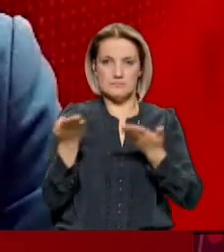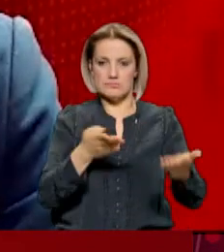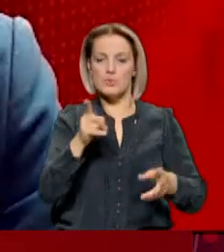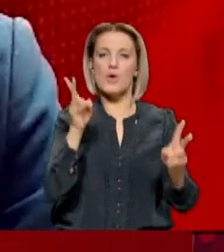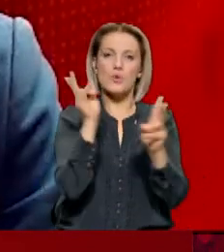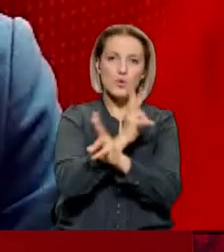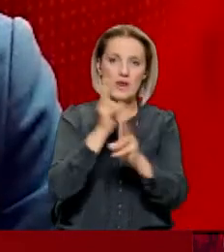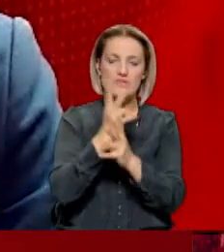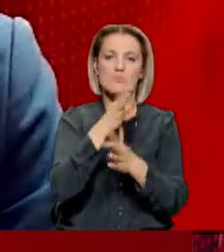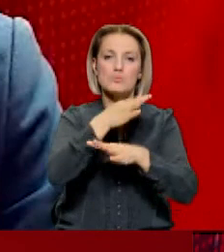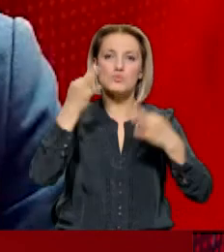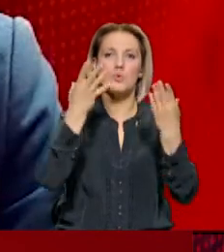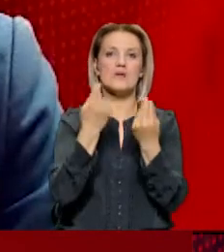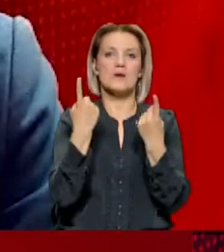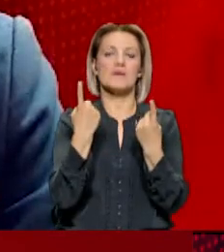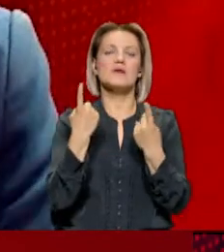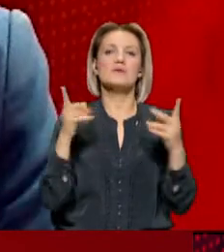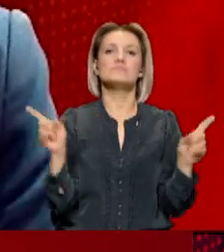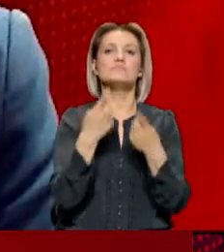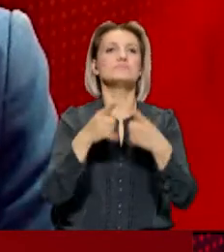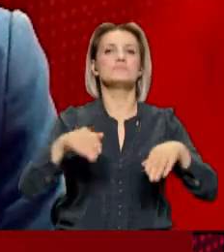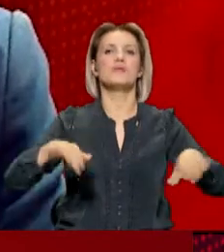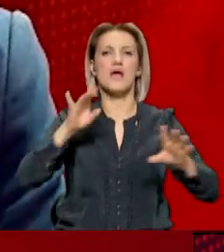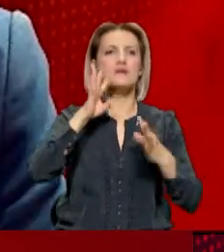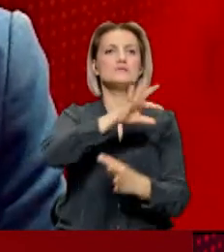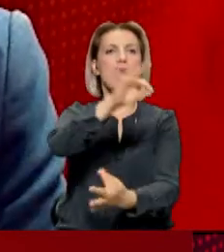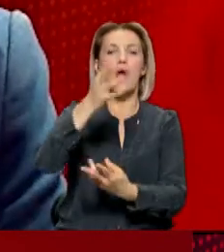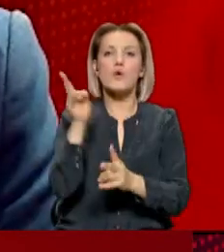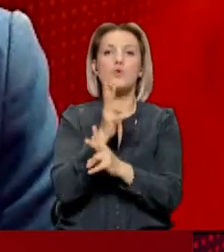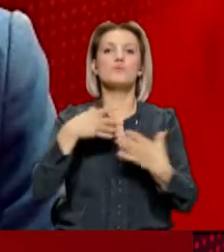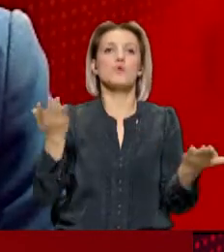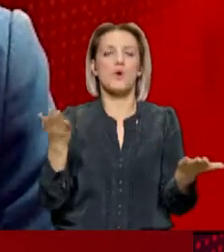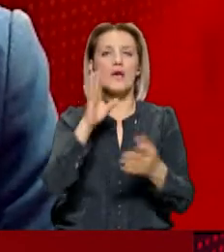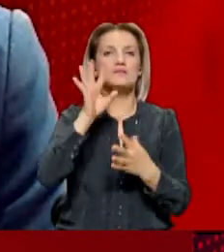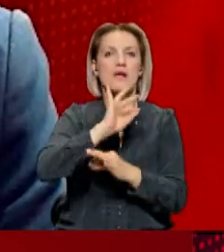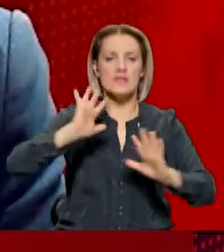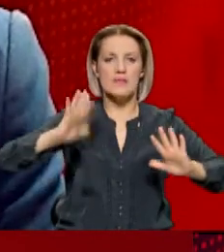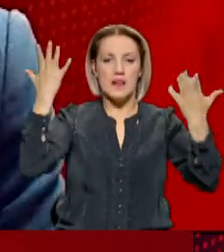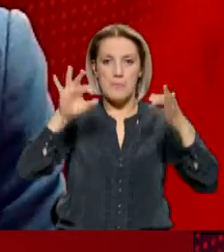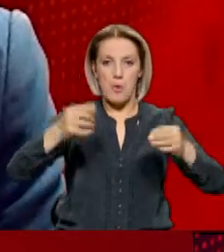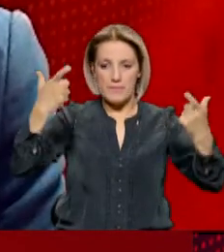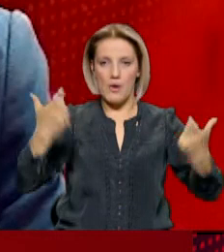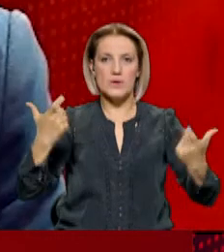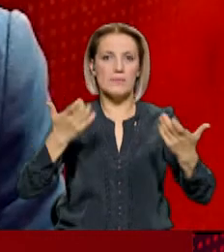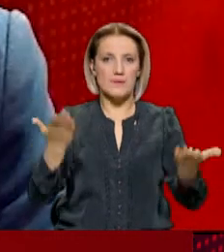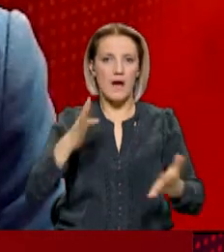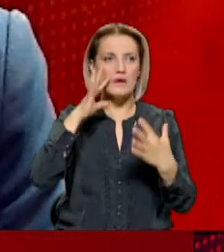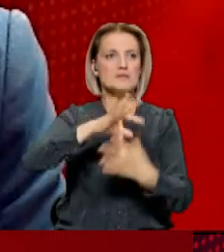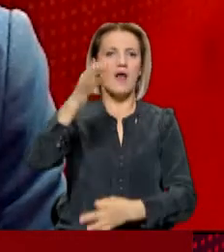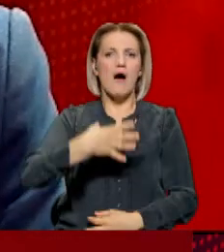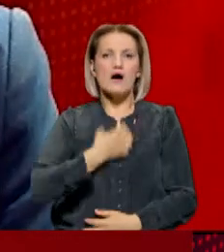gülecek kahkaha atılacak mutlu olacak bir selamın değil İnsanlar gülmez insanlara Çıldırmak üzere böyle bir ortamda insanların